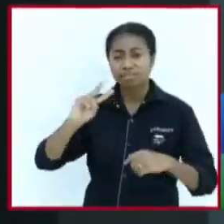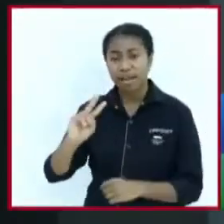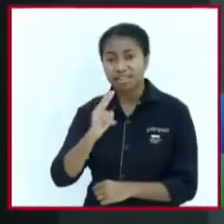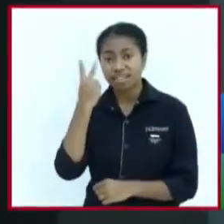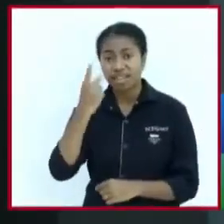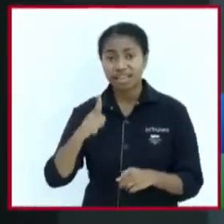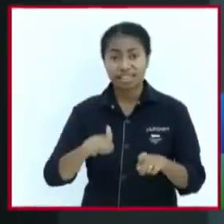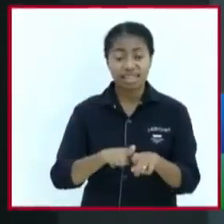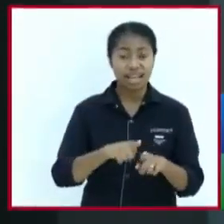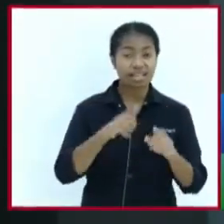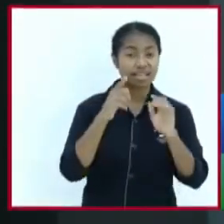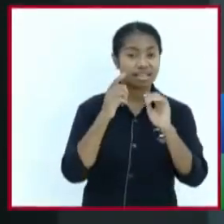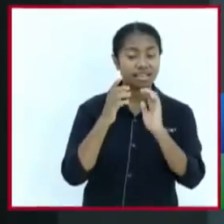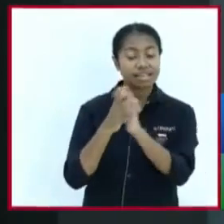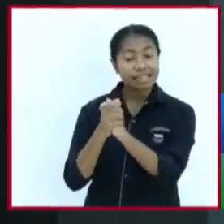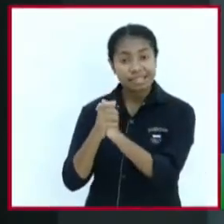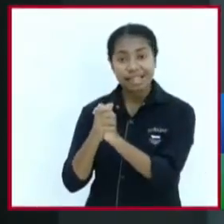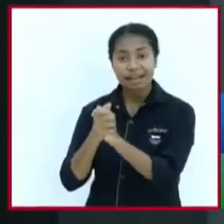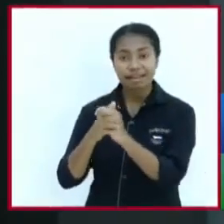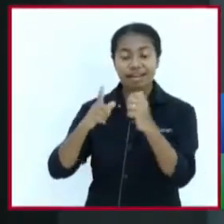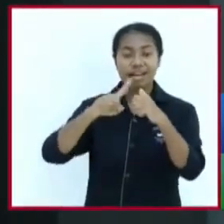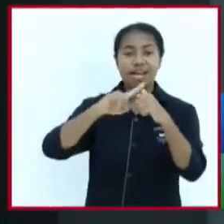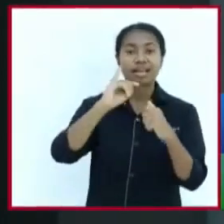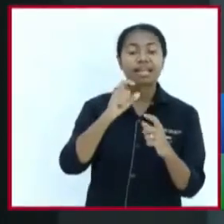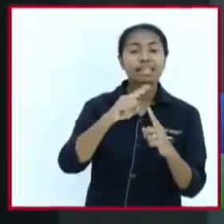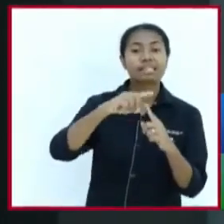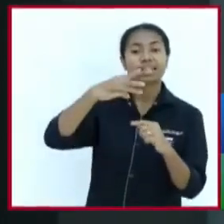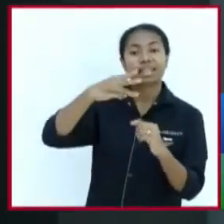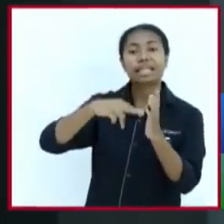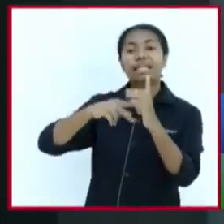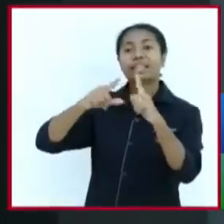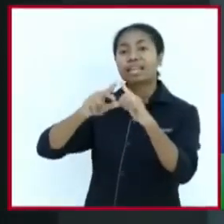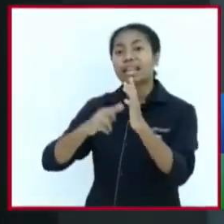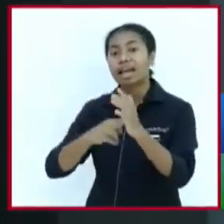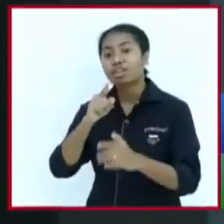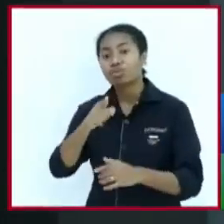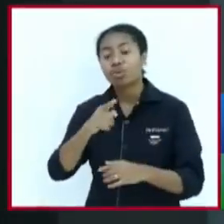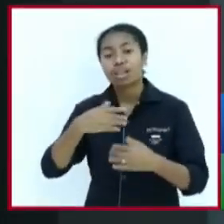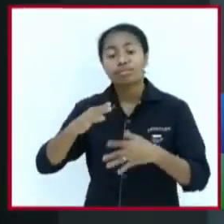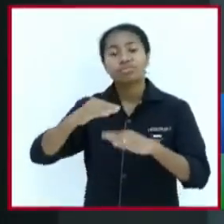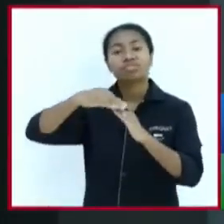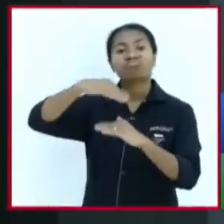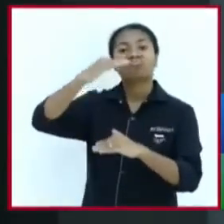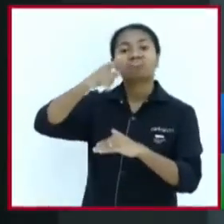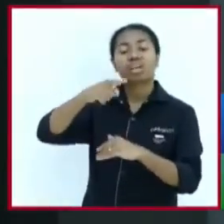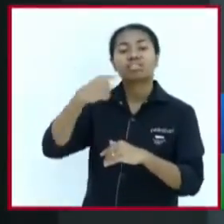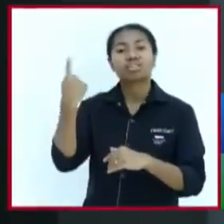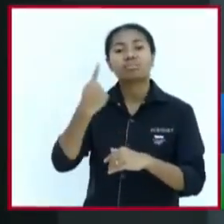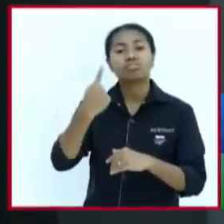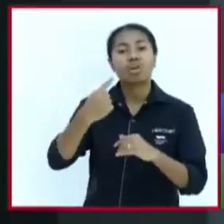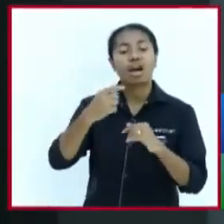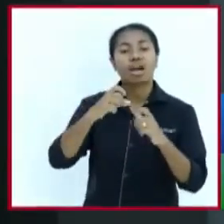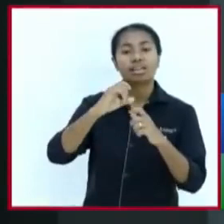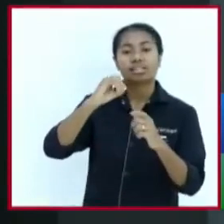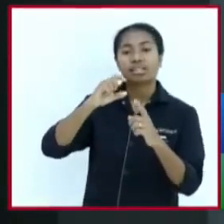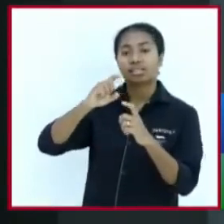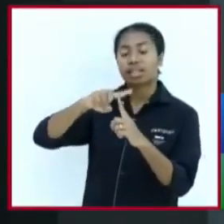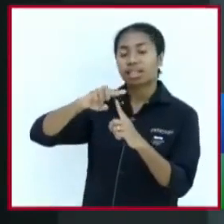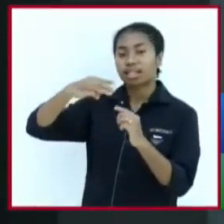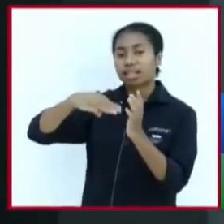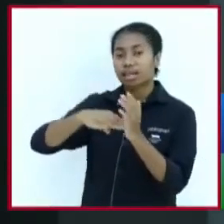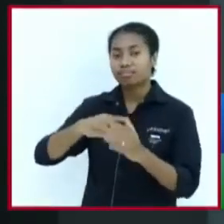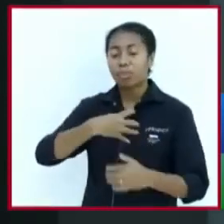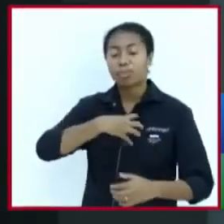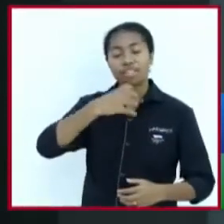dengan kekristenan kekristenan lebih unggul dari semua sistem kepercayaan yang ada di